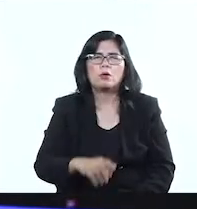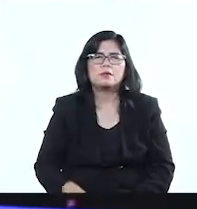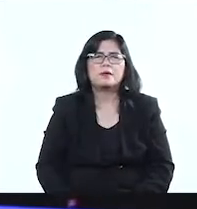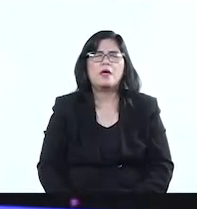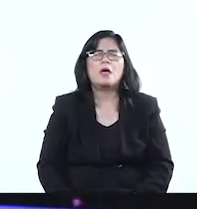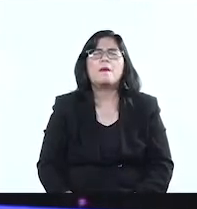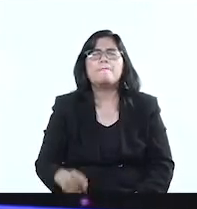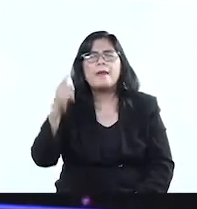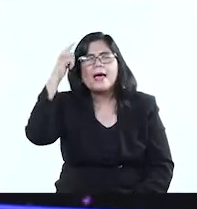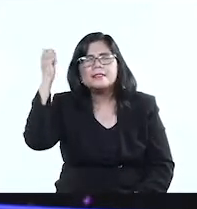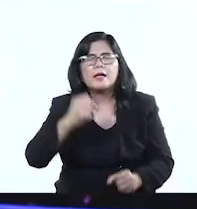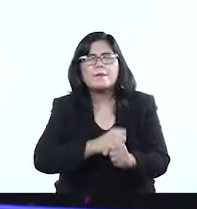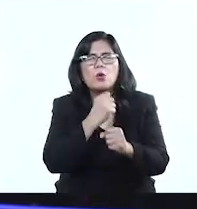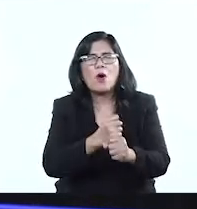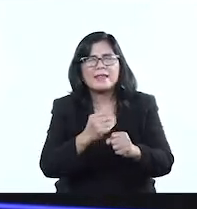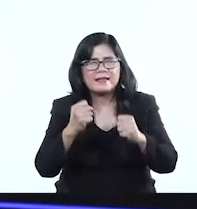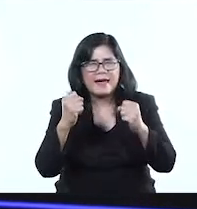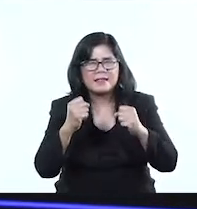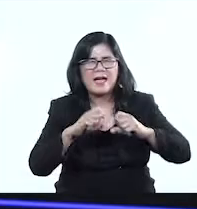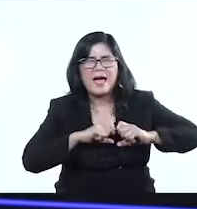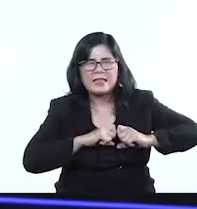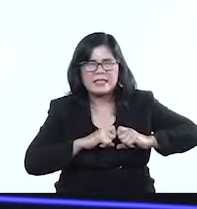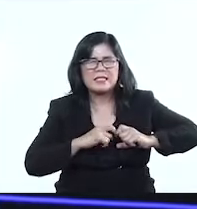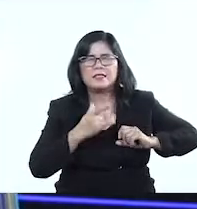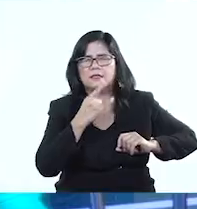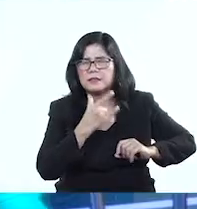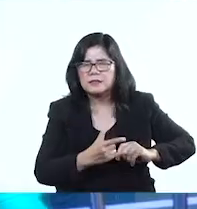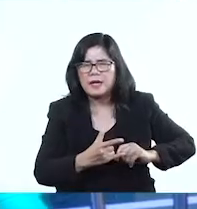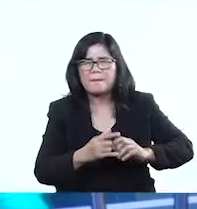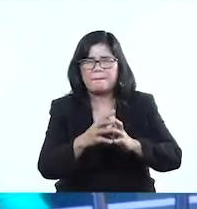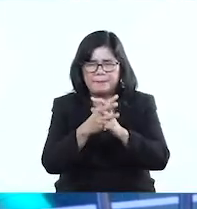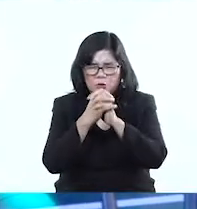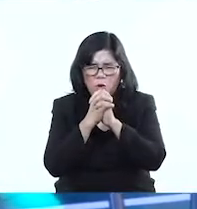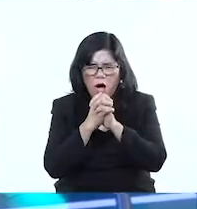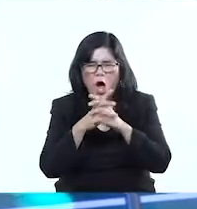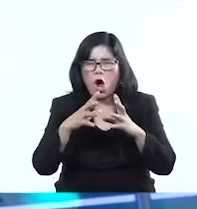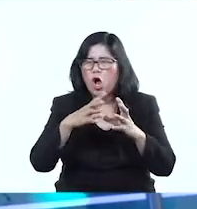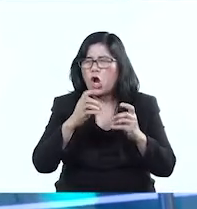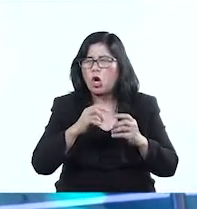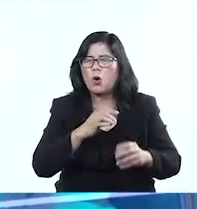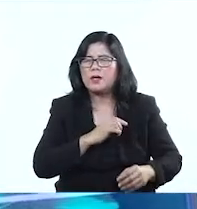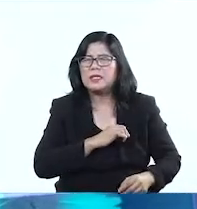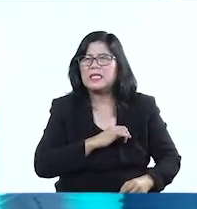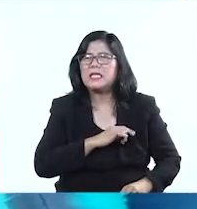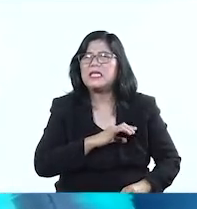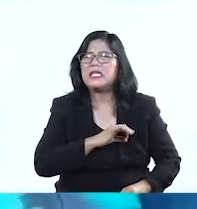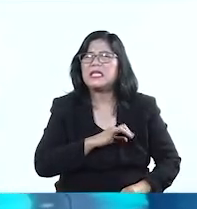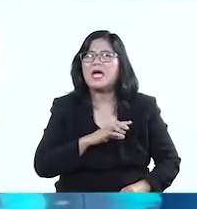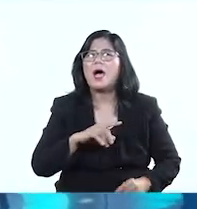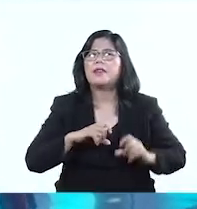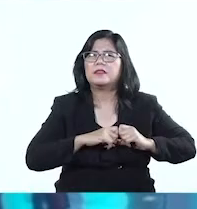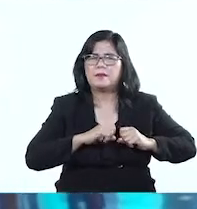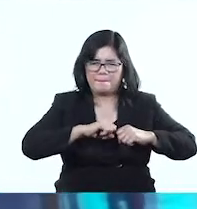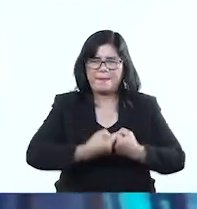belajar menguatkan hati Hai Minimal kita berdoa Roro iri hati dari orang yang menebar fitnah kupatahkan